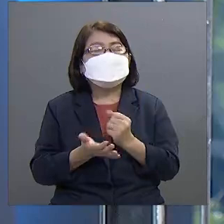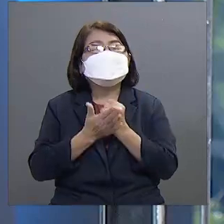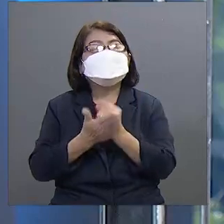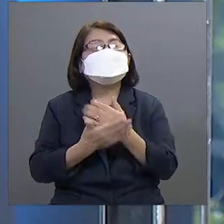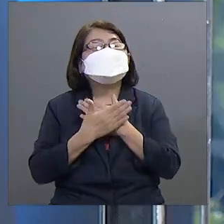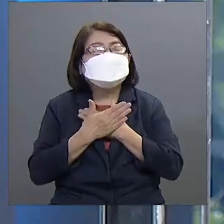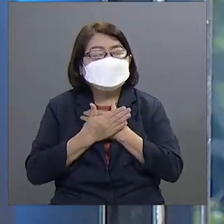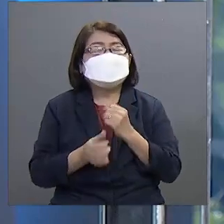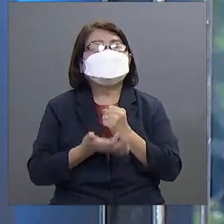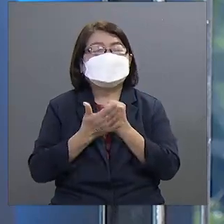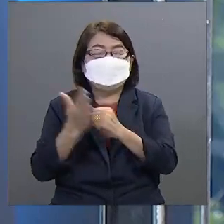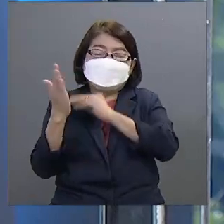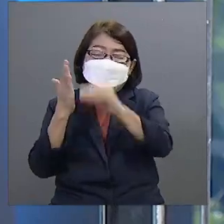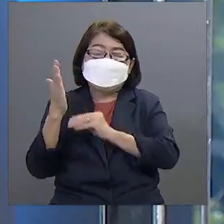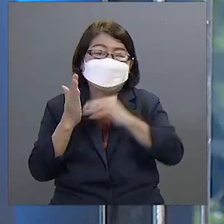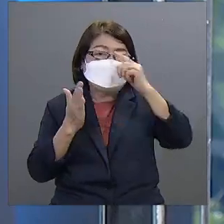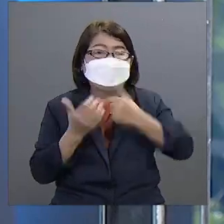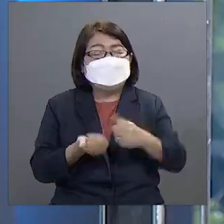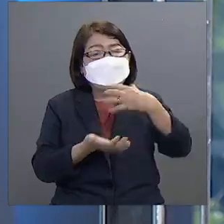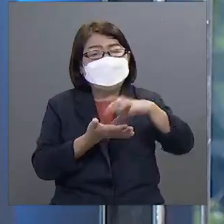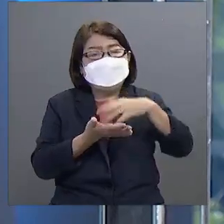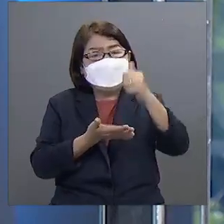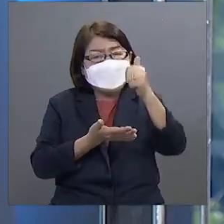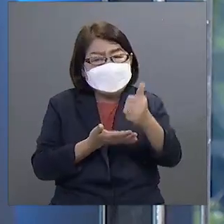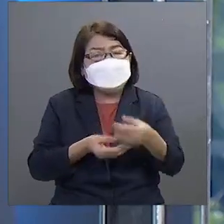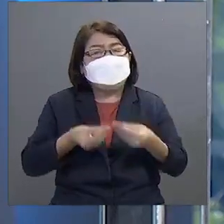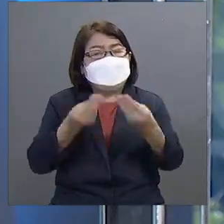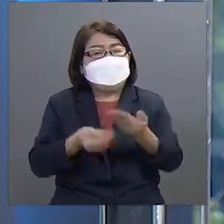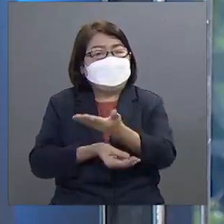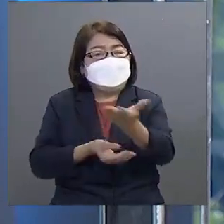และนี่ก็คือเรื่องราวดีๆนะคะคุณผู้ชมที่นำมาฝากคุณผู้ชมเช้านี้ในช่วงประเด็นสังคม